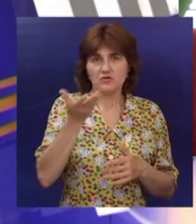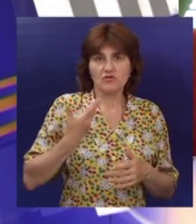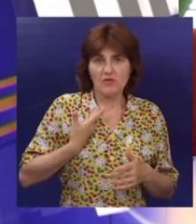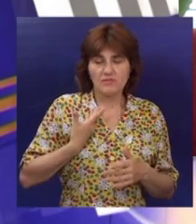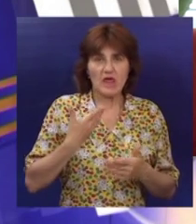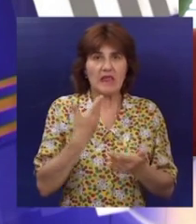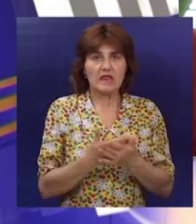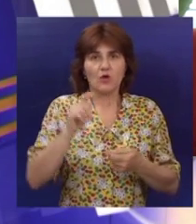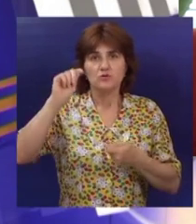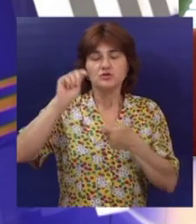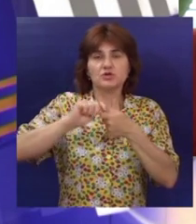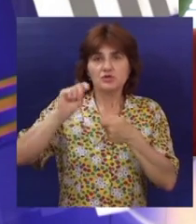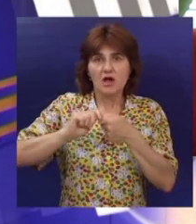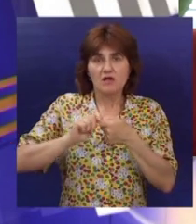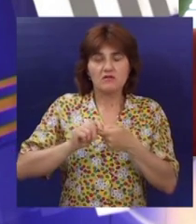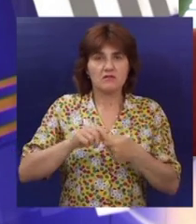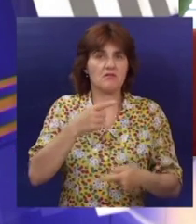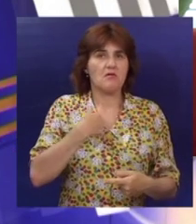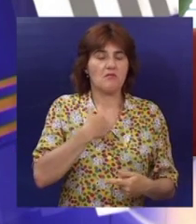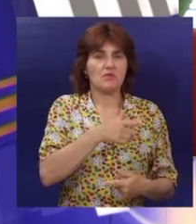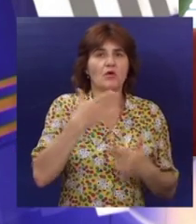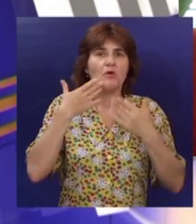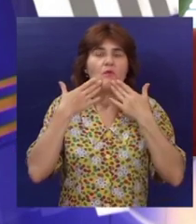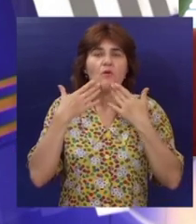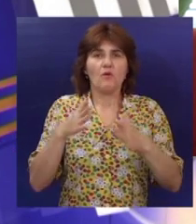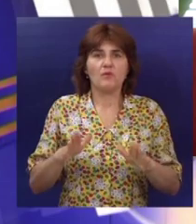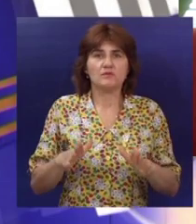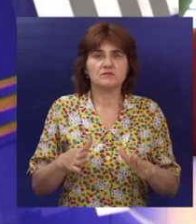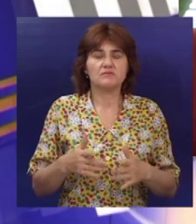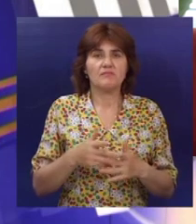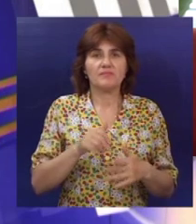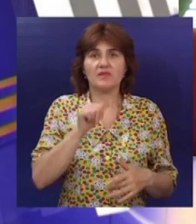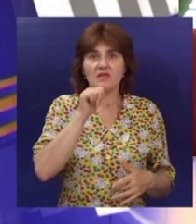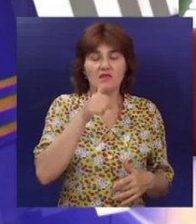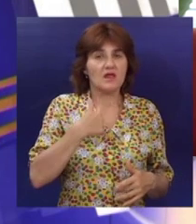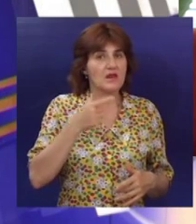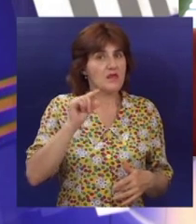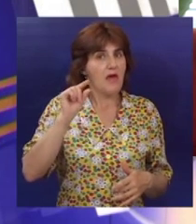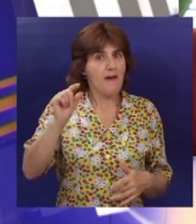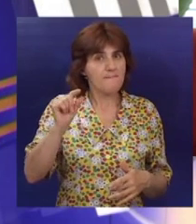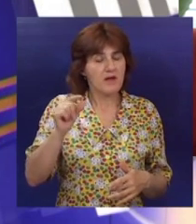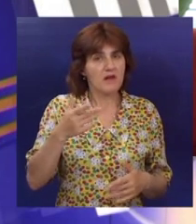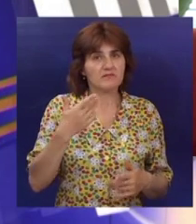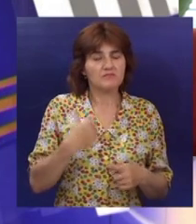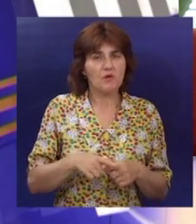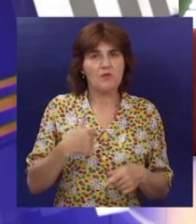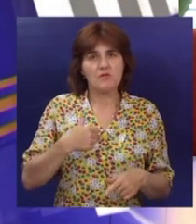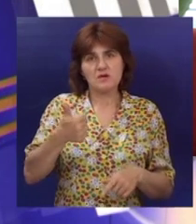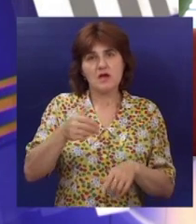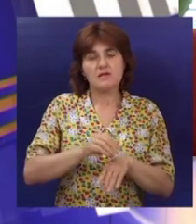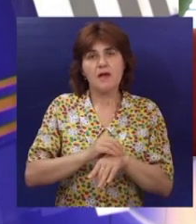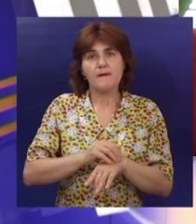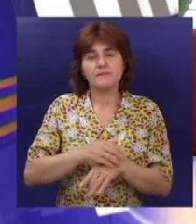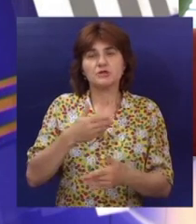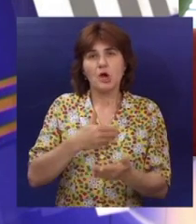dodatni efekti s kojim mi možemo da radimo neke stvari u ovoj ustanovi. Nije mala količina, jer mi u